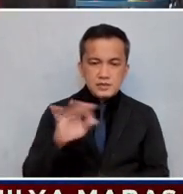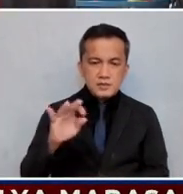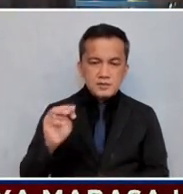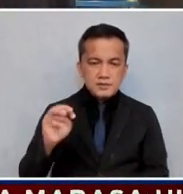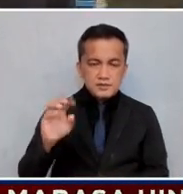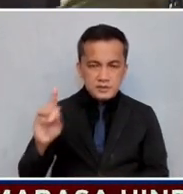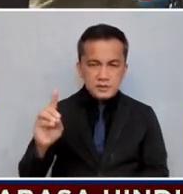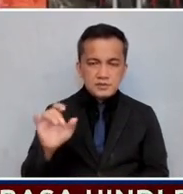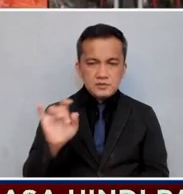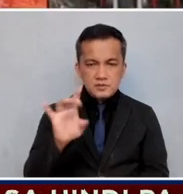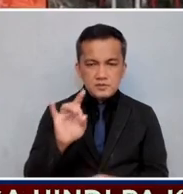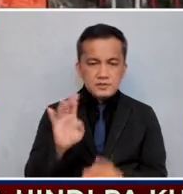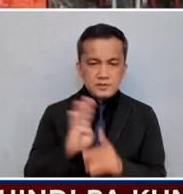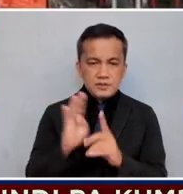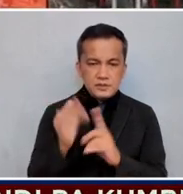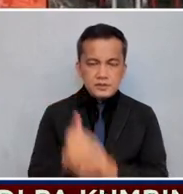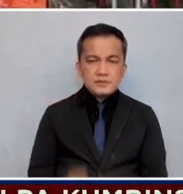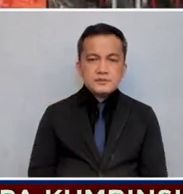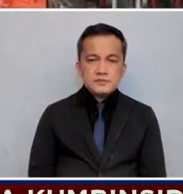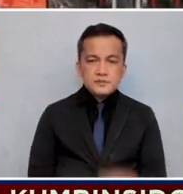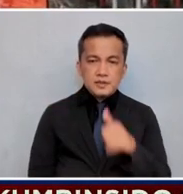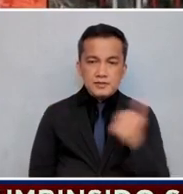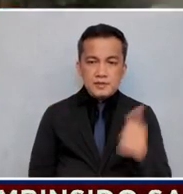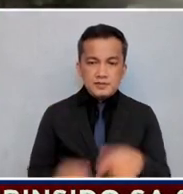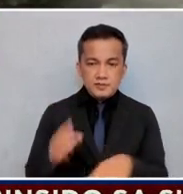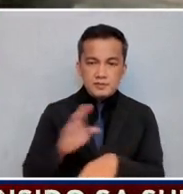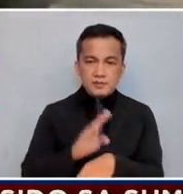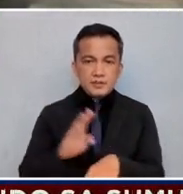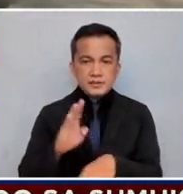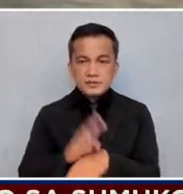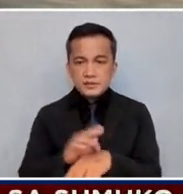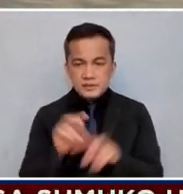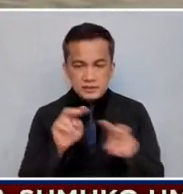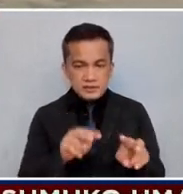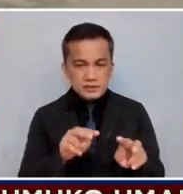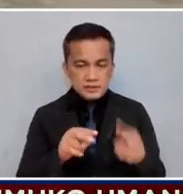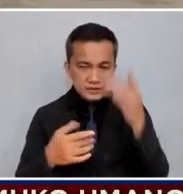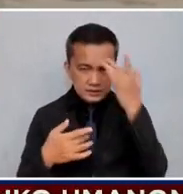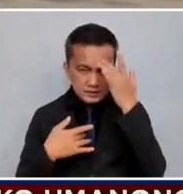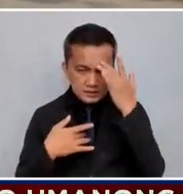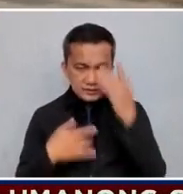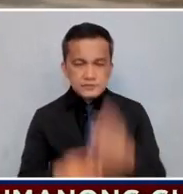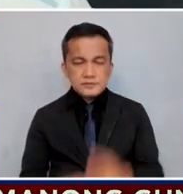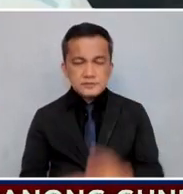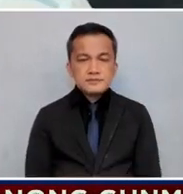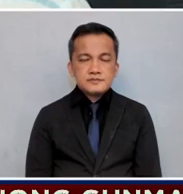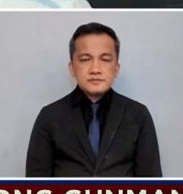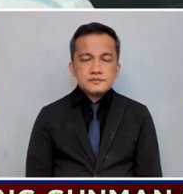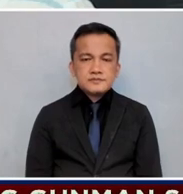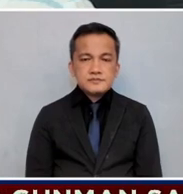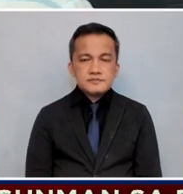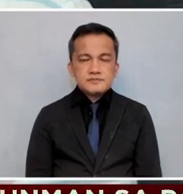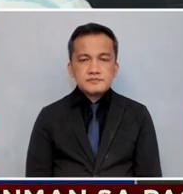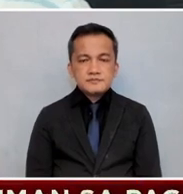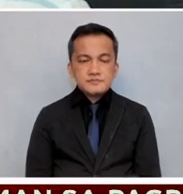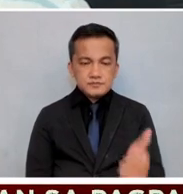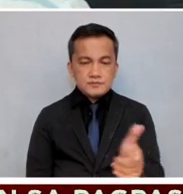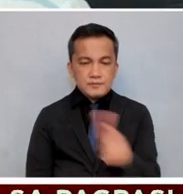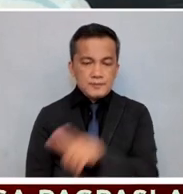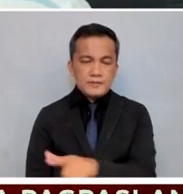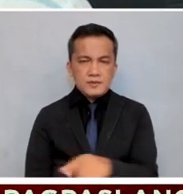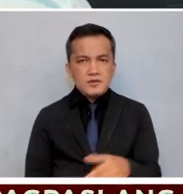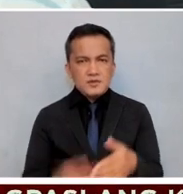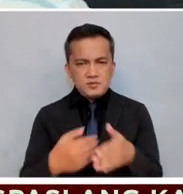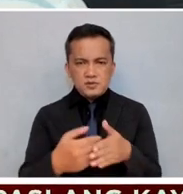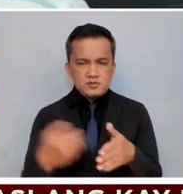18 barangay. May iba pang mga bayan na nakitaan ang sintomas ng nasabing sakit. Very premature to say that